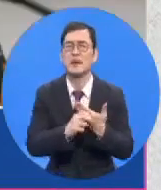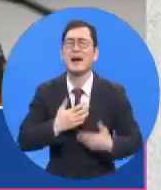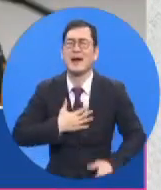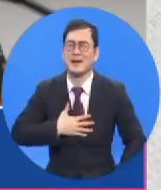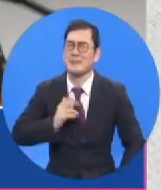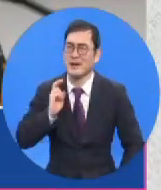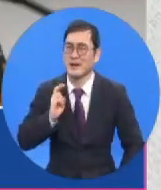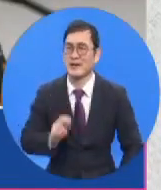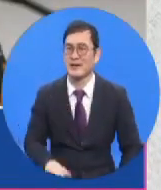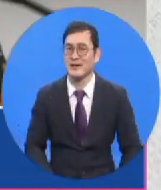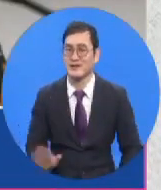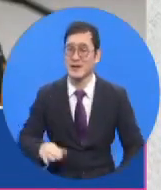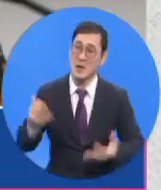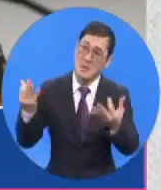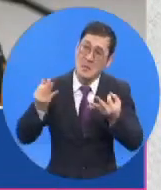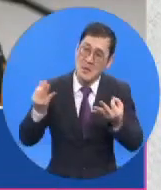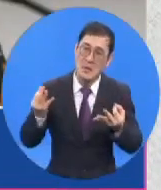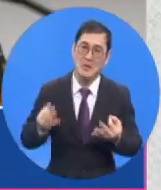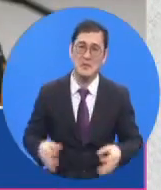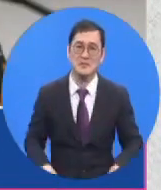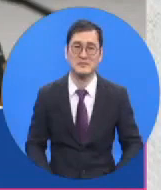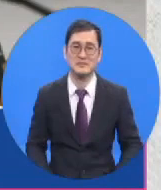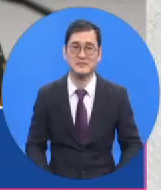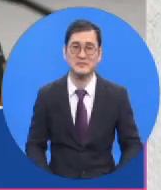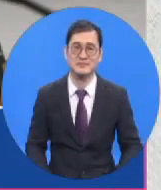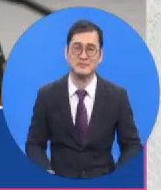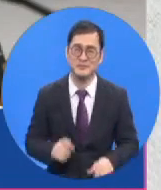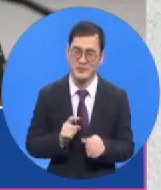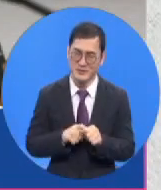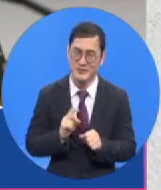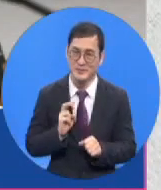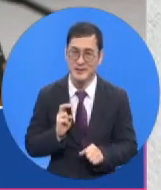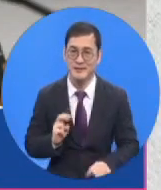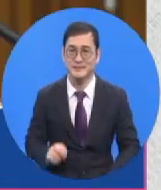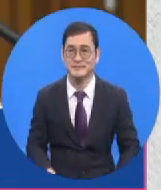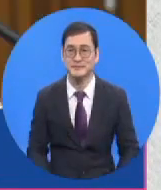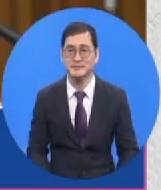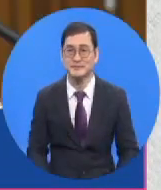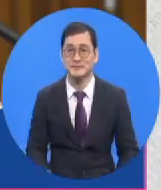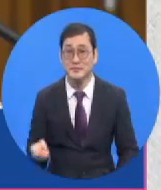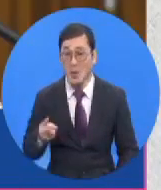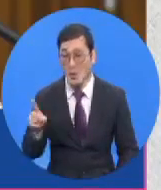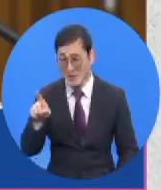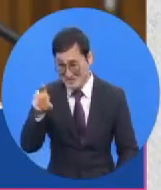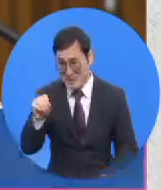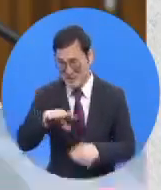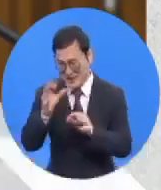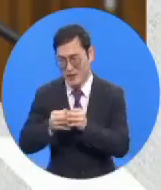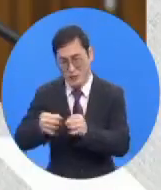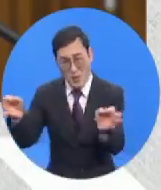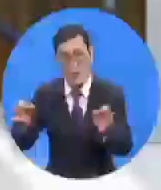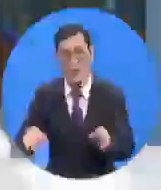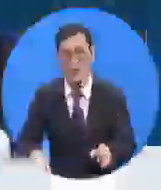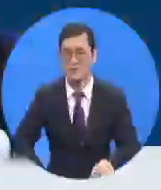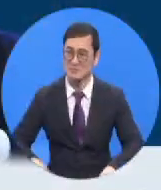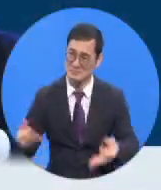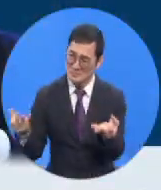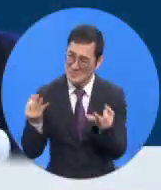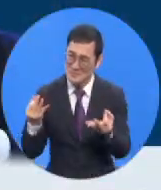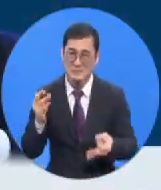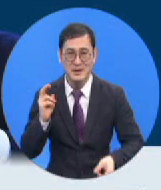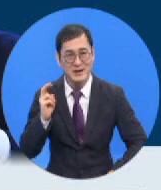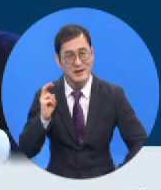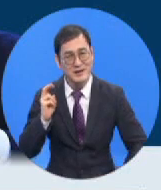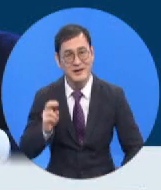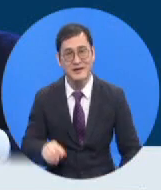또 경기도만 도민들한테 우선적으로 10만 원씩 준다. 이게 정말 이 방역 이